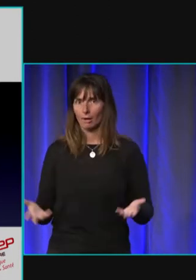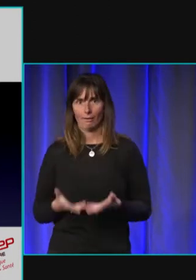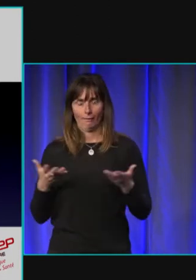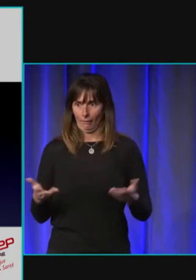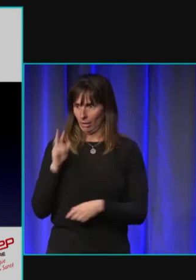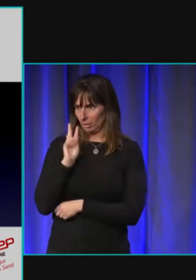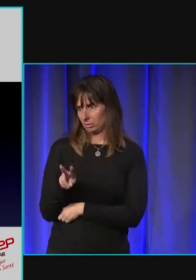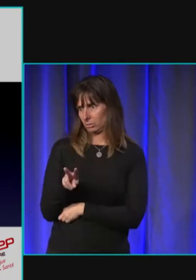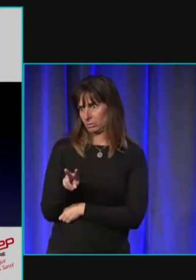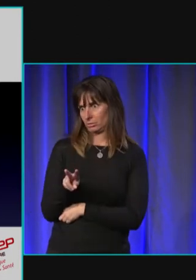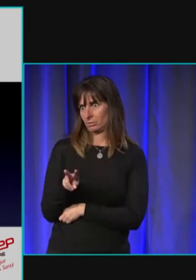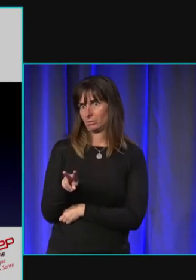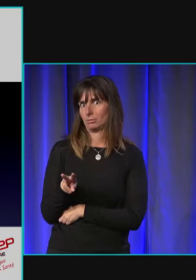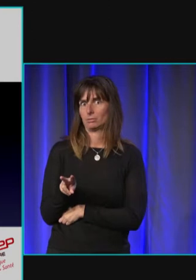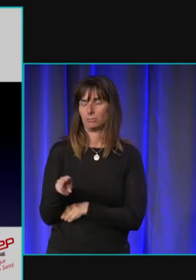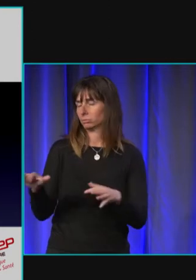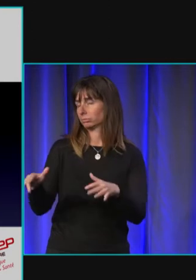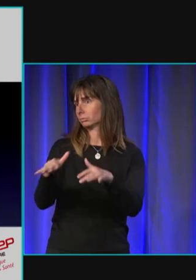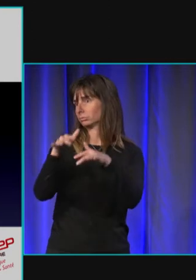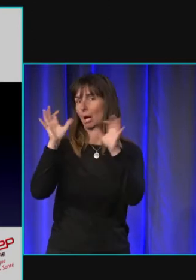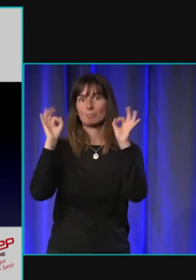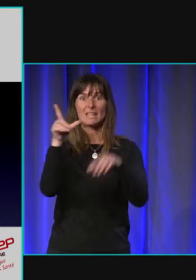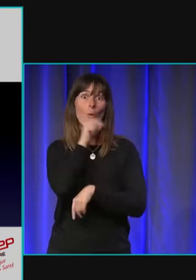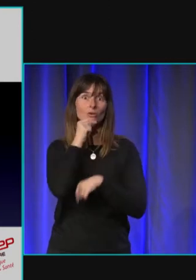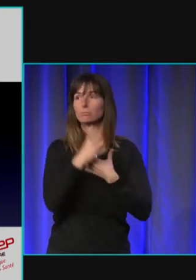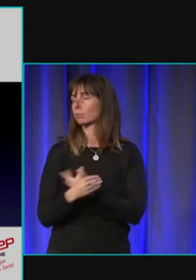voit voilà, comme un vol d'étourneau, voilà,